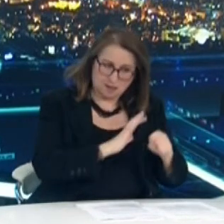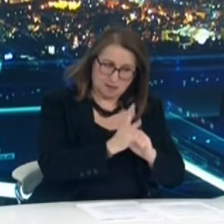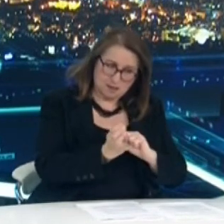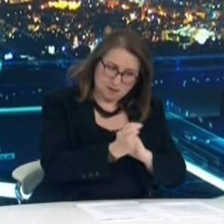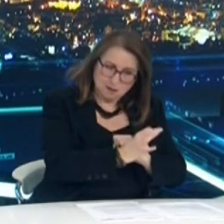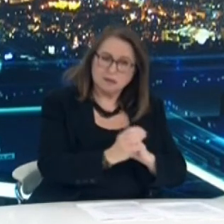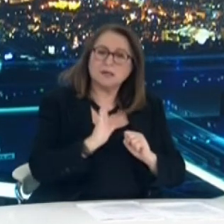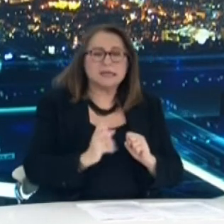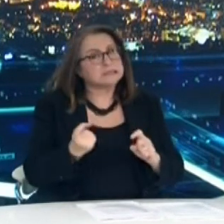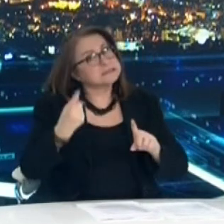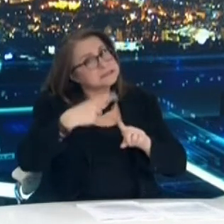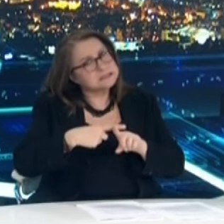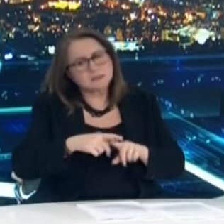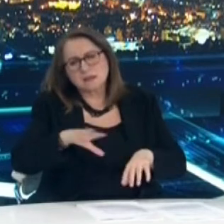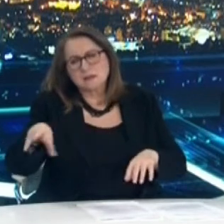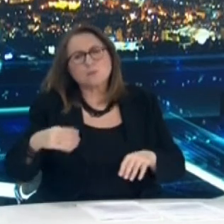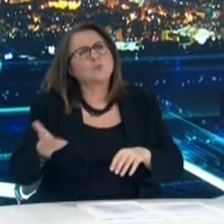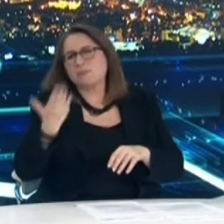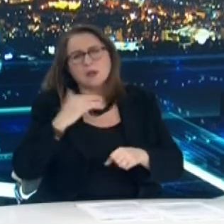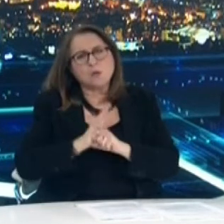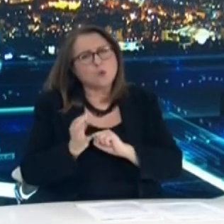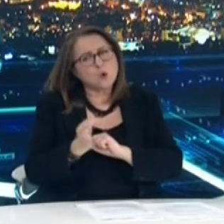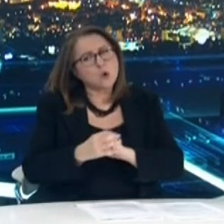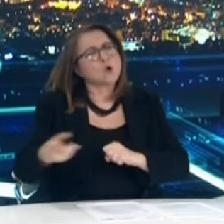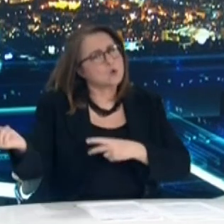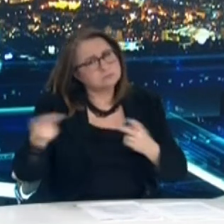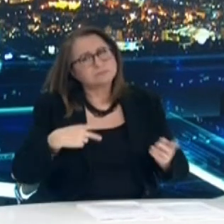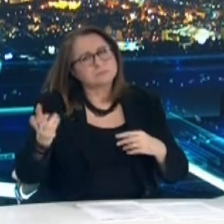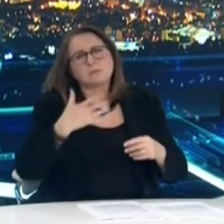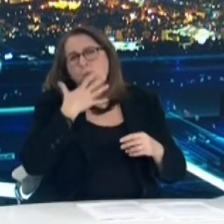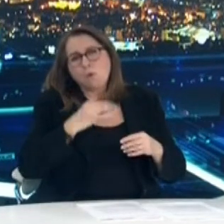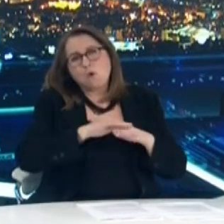περιστατικά. Σε καμία περίπτωση δεν υπήρξε